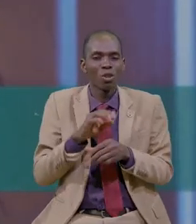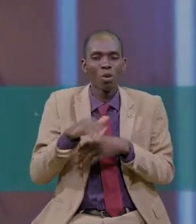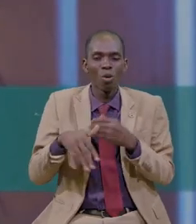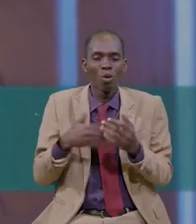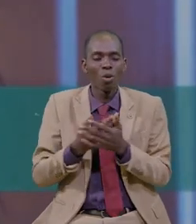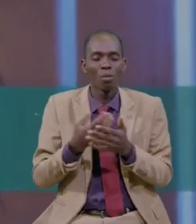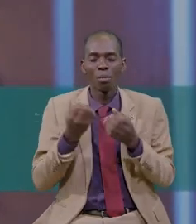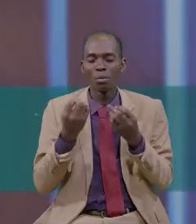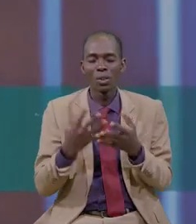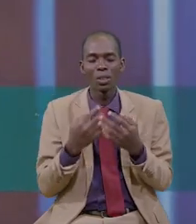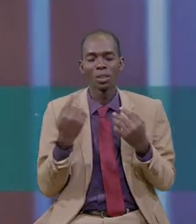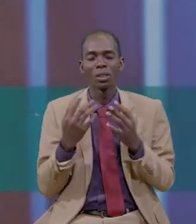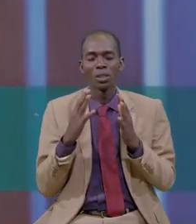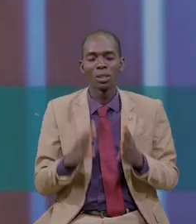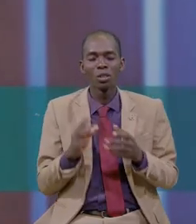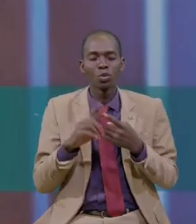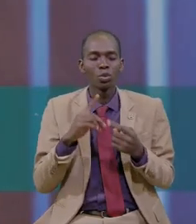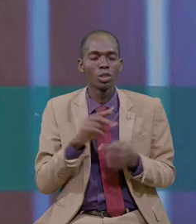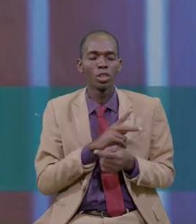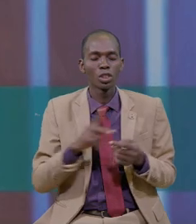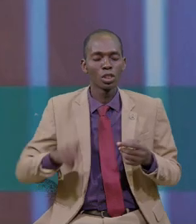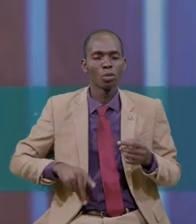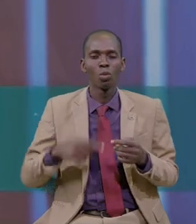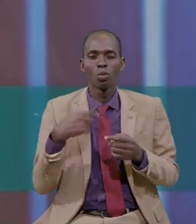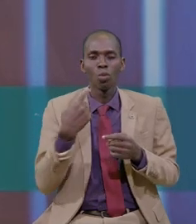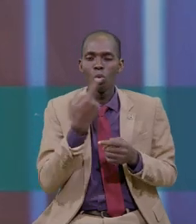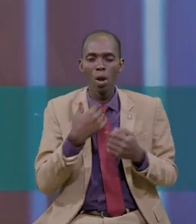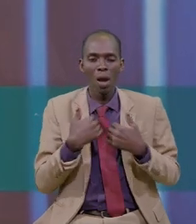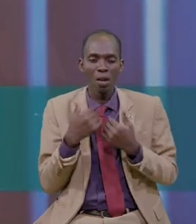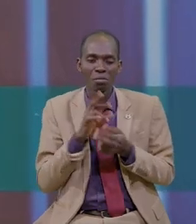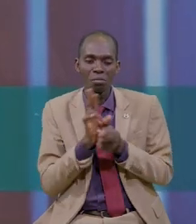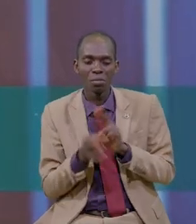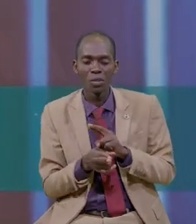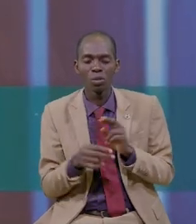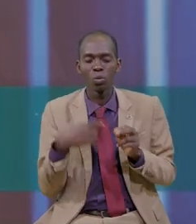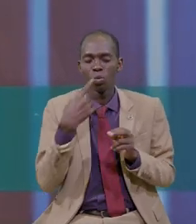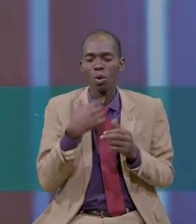ces pécheurs dans le royaume, qui se sont repentis